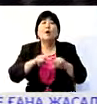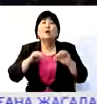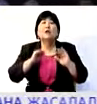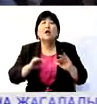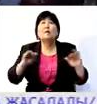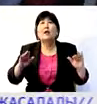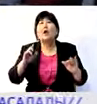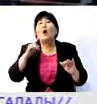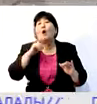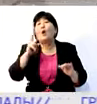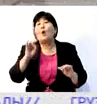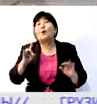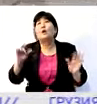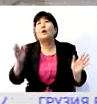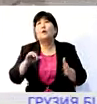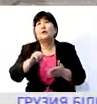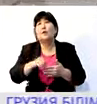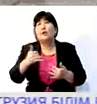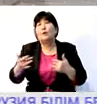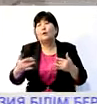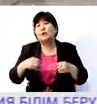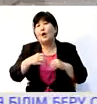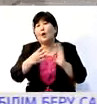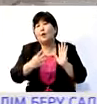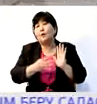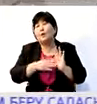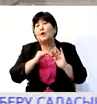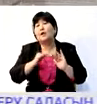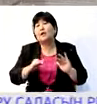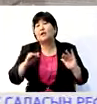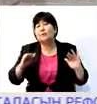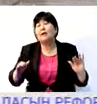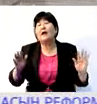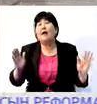балалар хоры өнер көрсетті. Осы концертке 19 бала ән айтады.